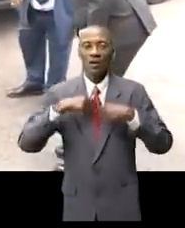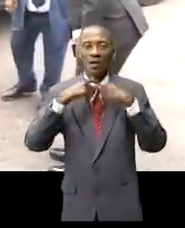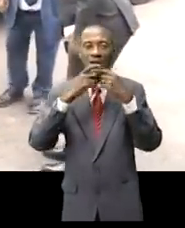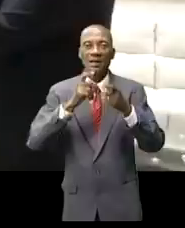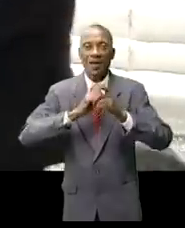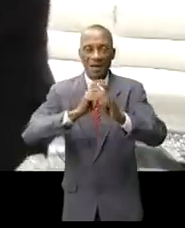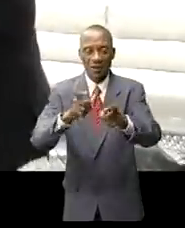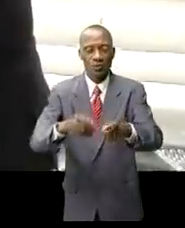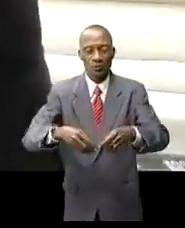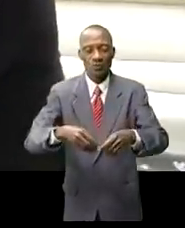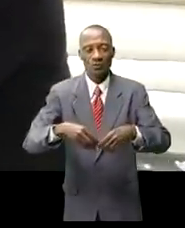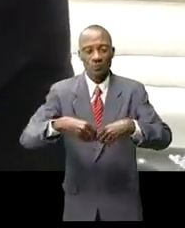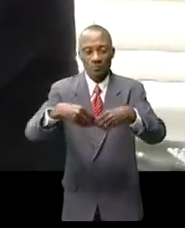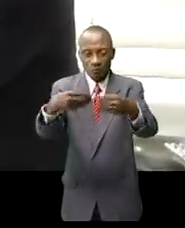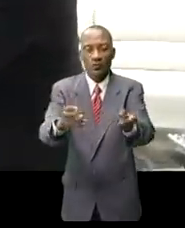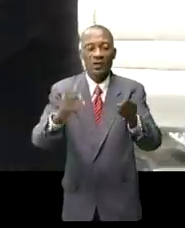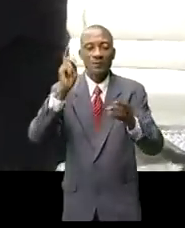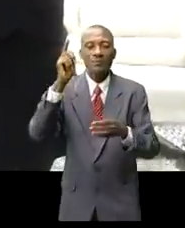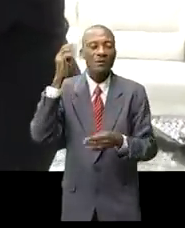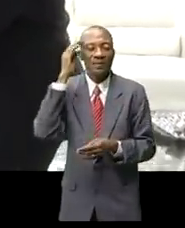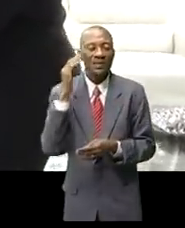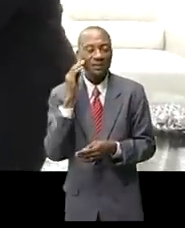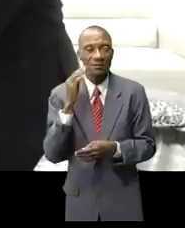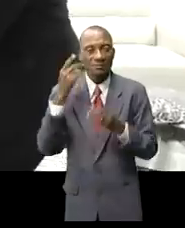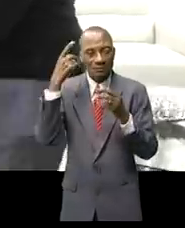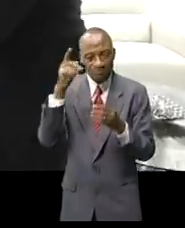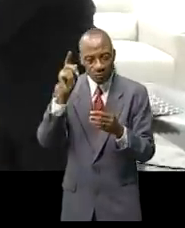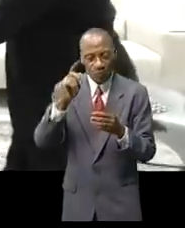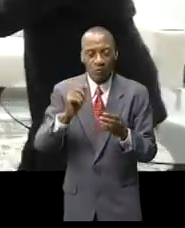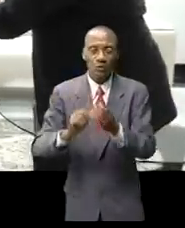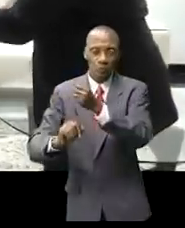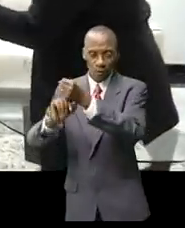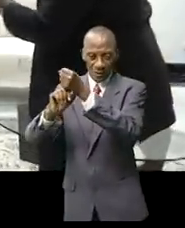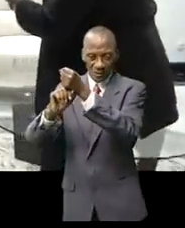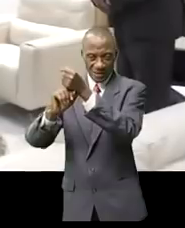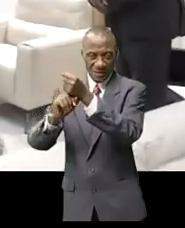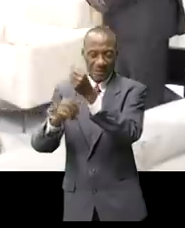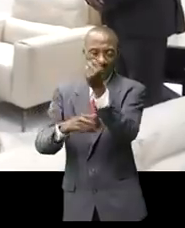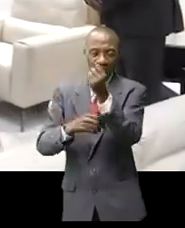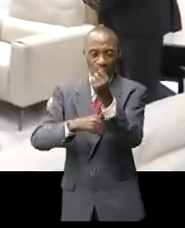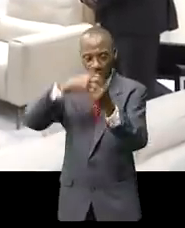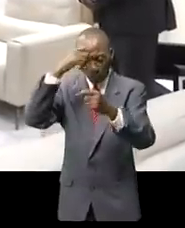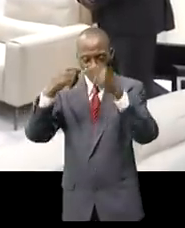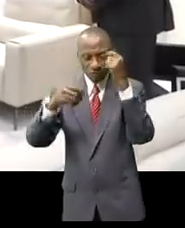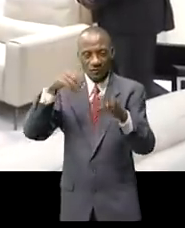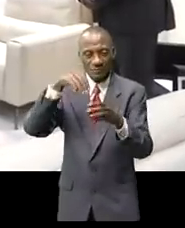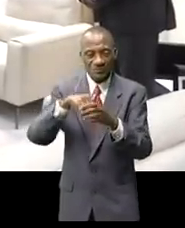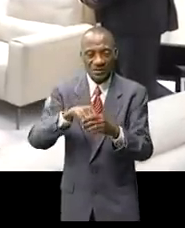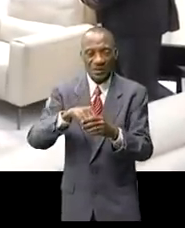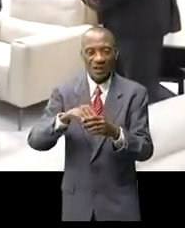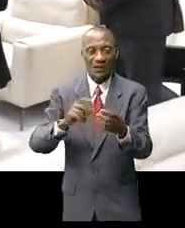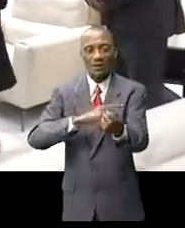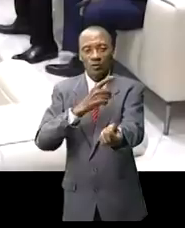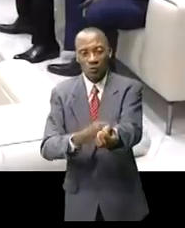provinciale du Haut-Katanga a répondu positivement à l'appel au soutien au FARDC lancé dans le cadre de l'état de siège et à la solidarité